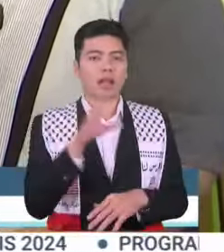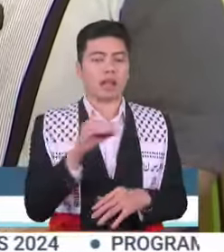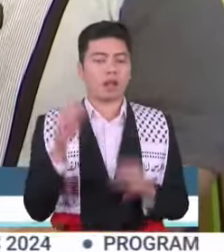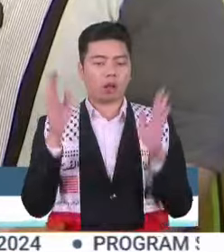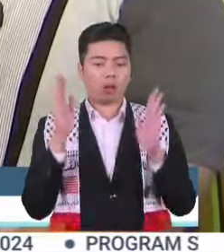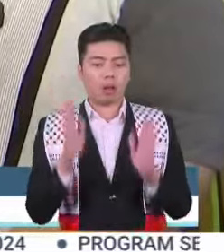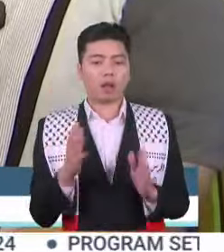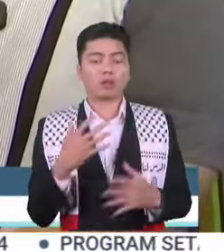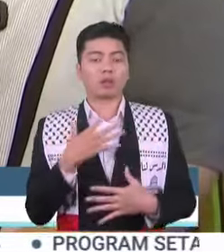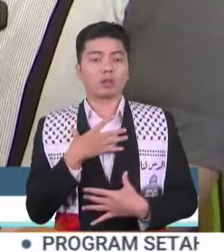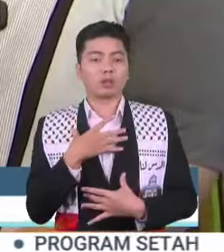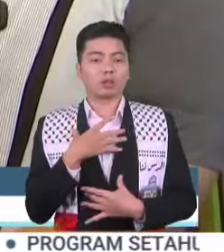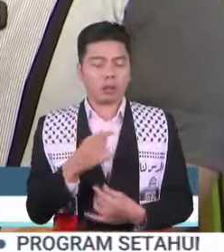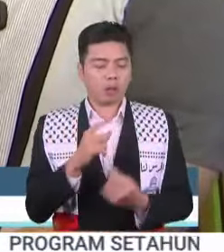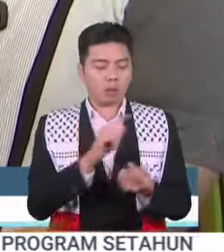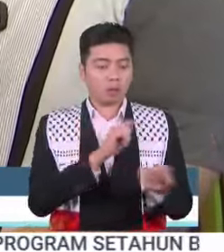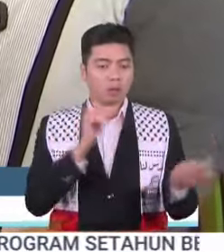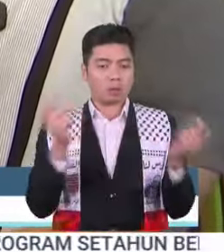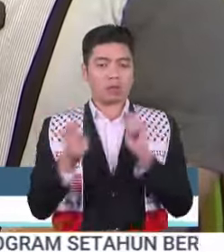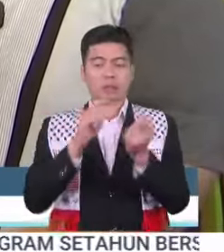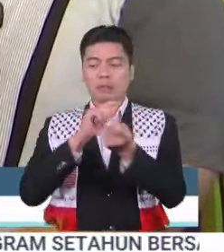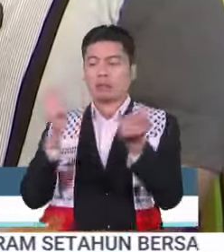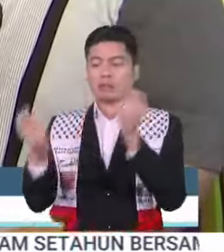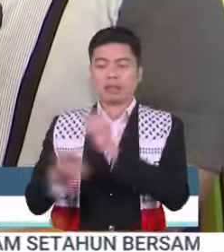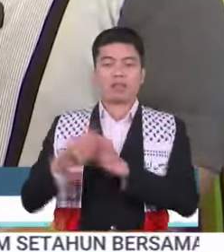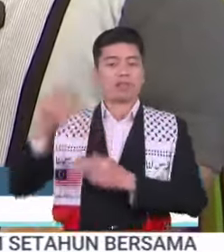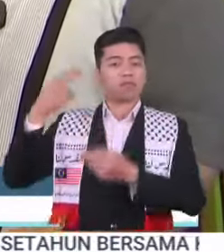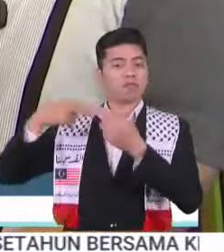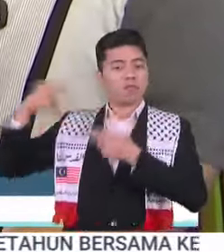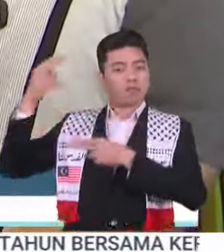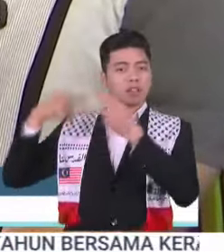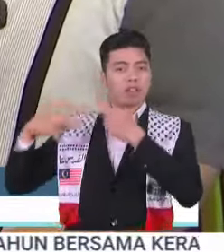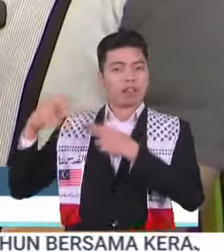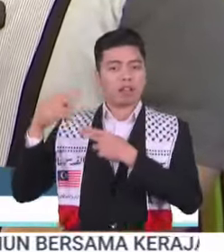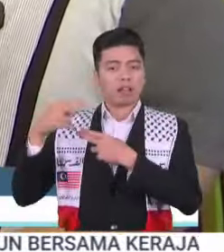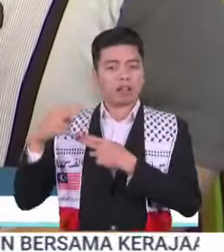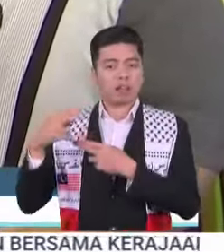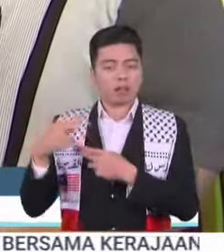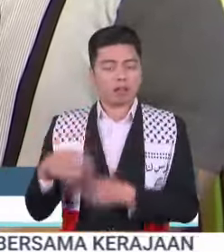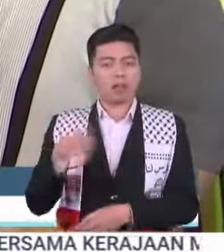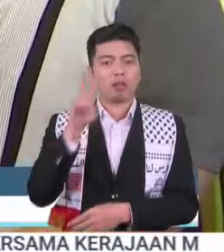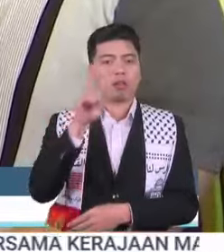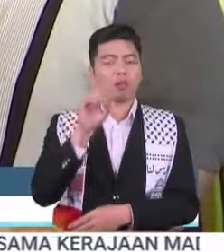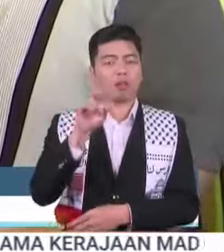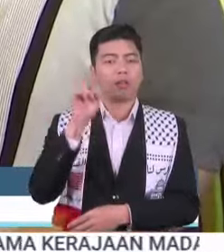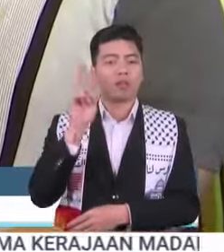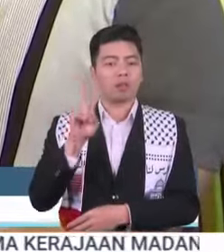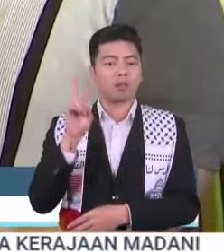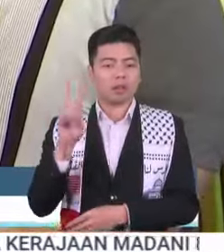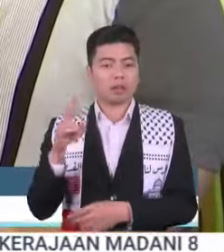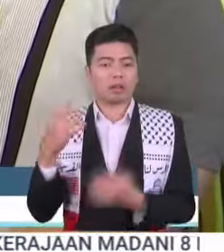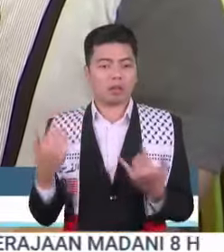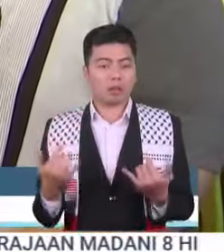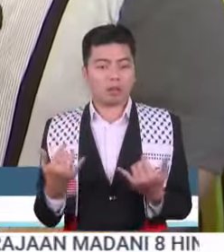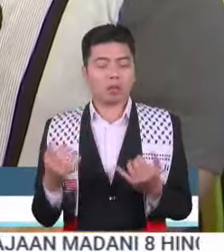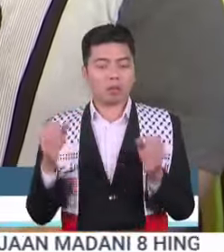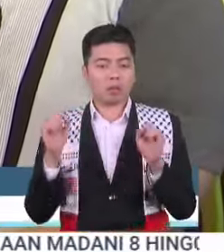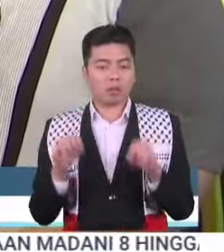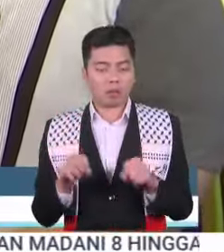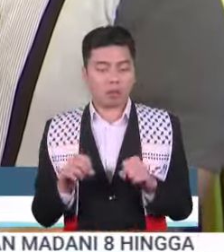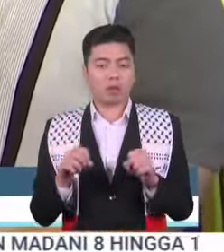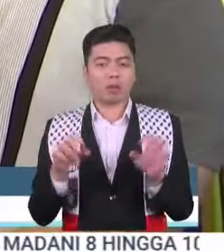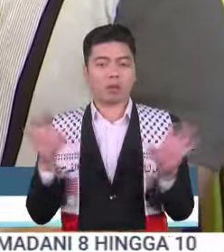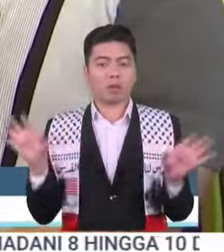yang meminati transisi sejarah negara, reruai nombor 22 ini mampu